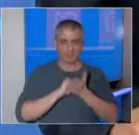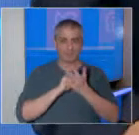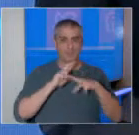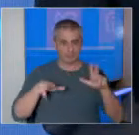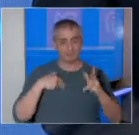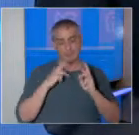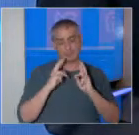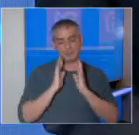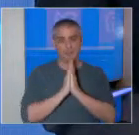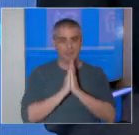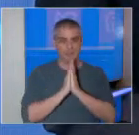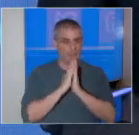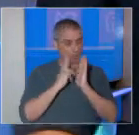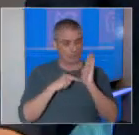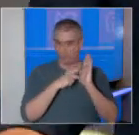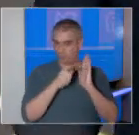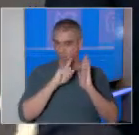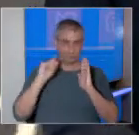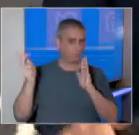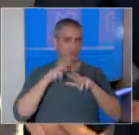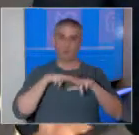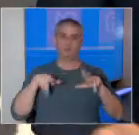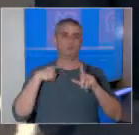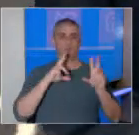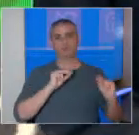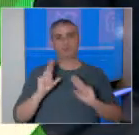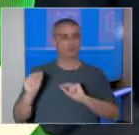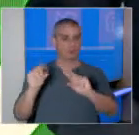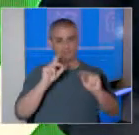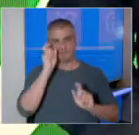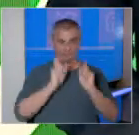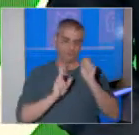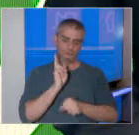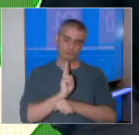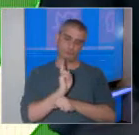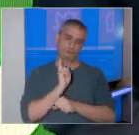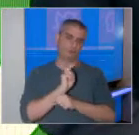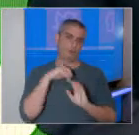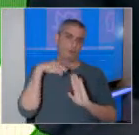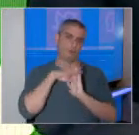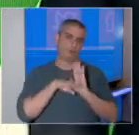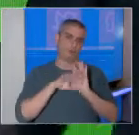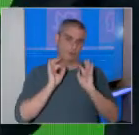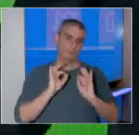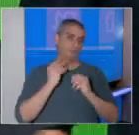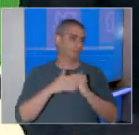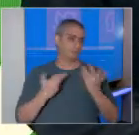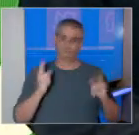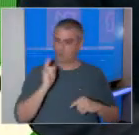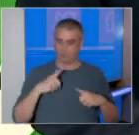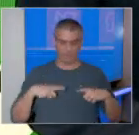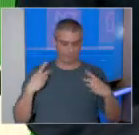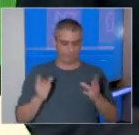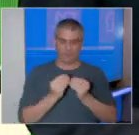הארץ, אנחנו נקווה כמובן שהתמונות מכל רחבי הארץ יהיו אותו דבר, ושאנשים באמת ישמרו על הנהלים, בסופו של דבר כולנו חיים